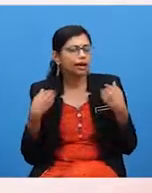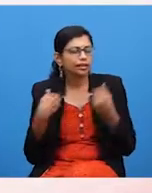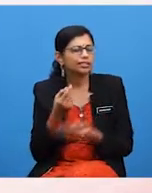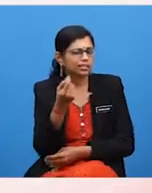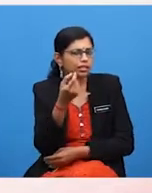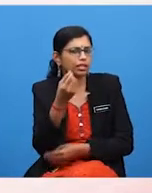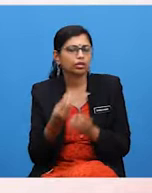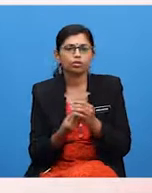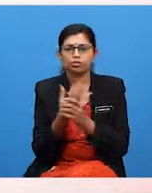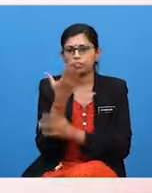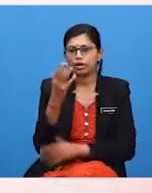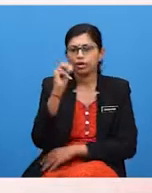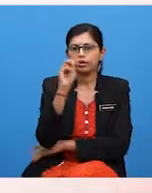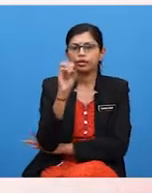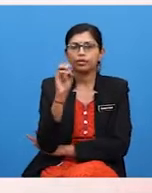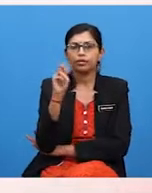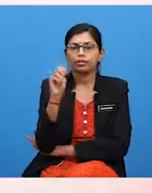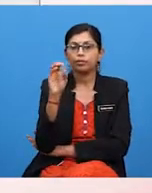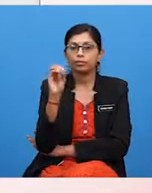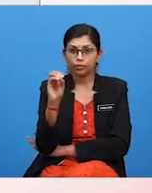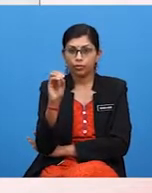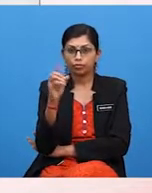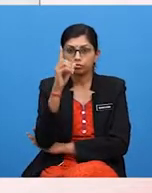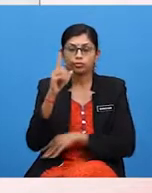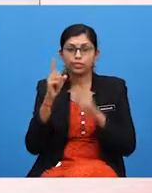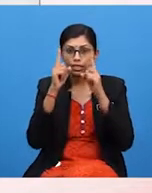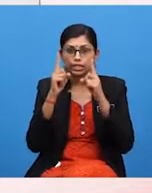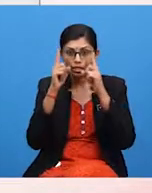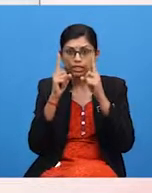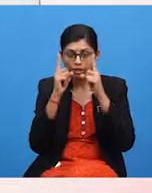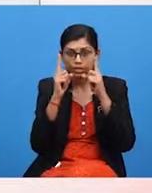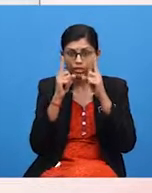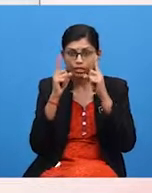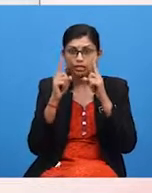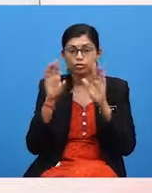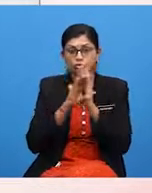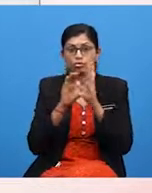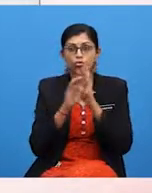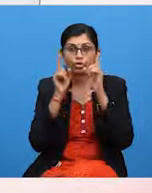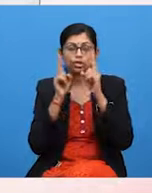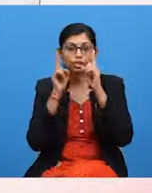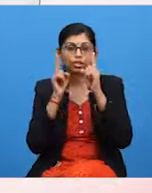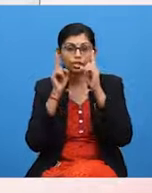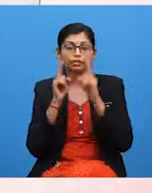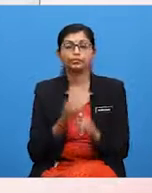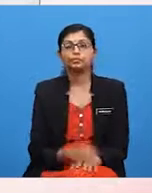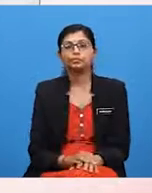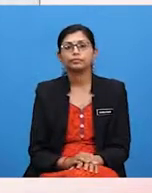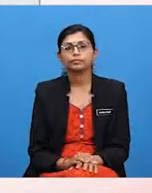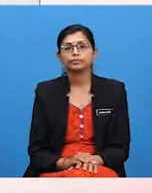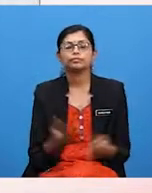monokotiledon seperti aloe species, agave species dan Dracaena